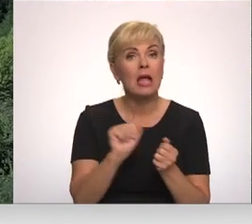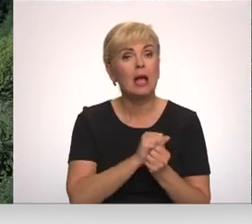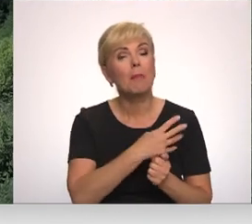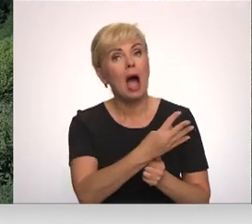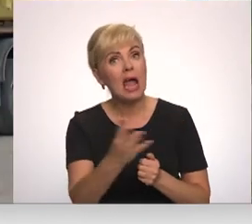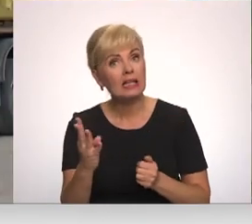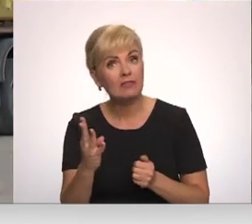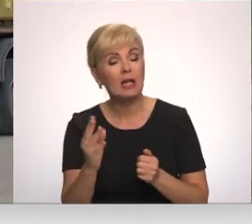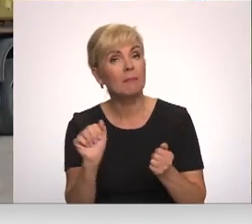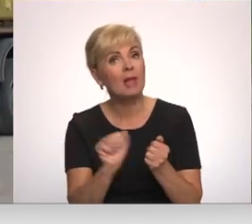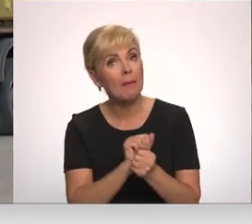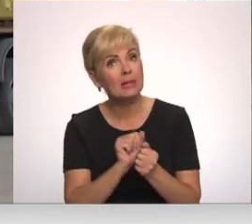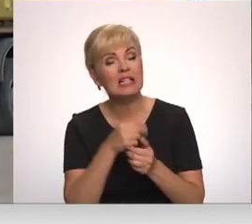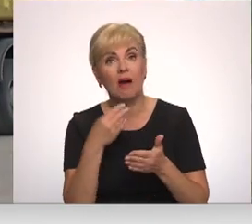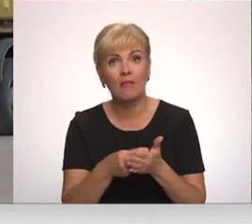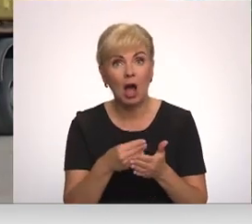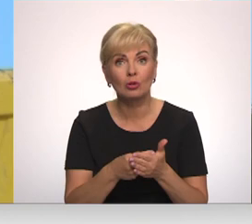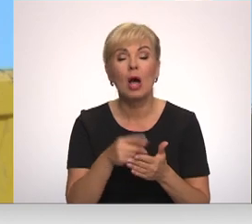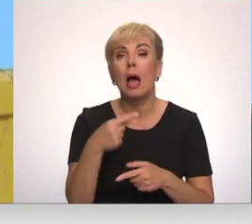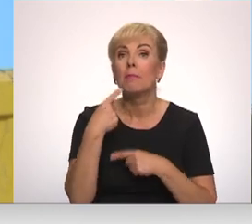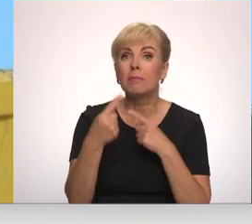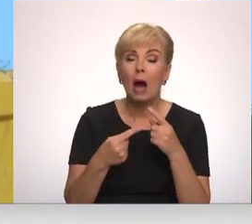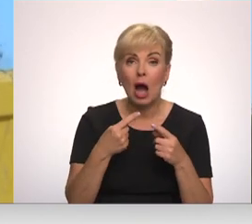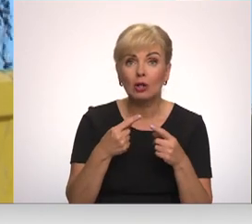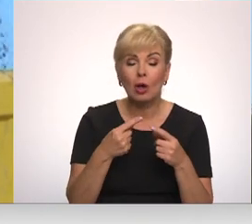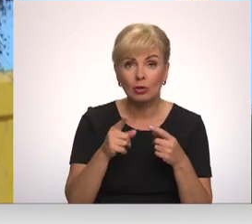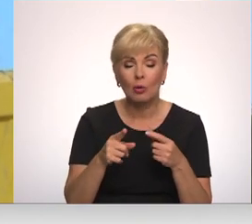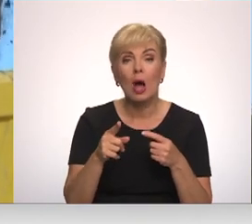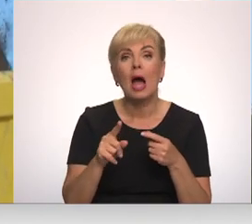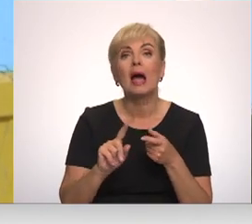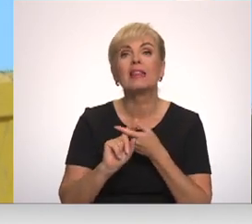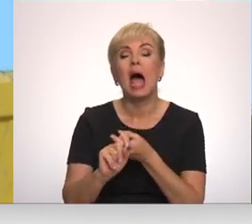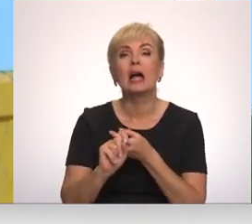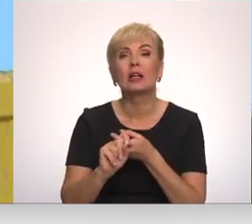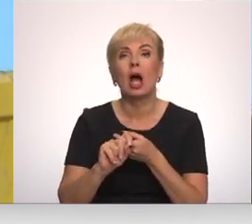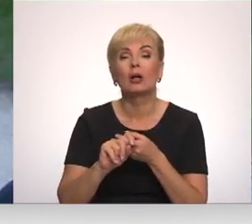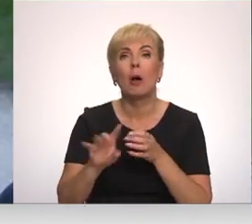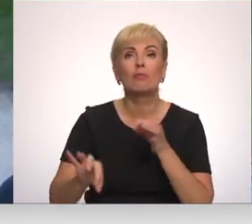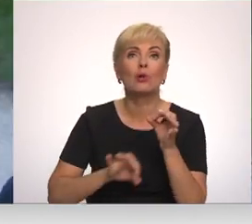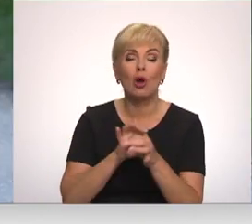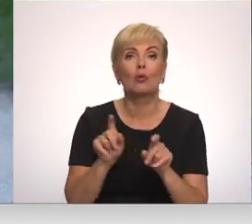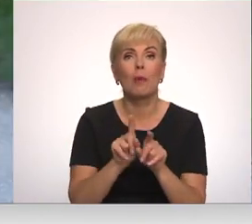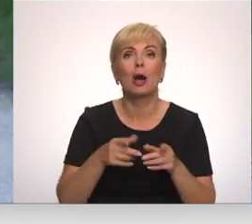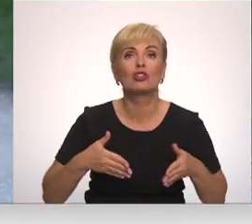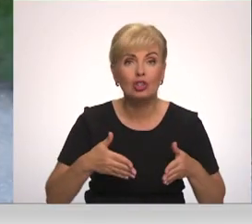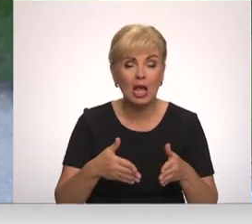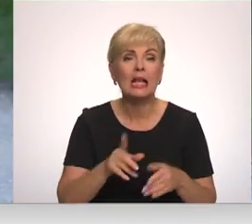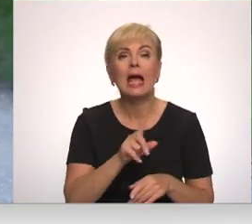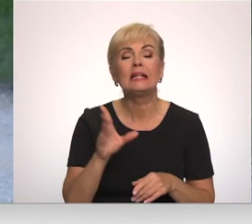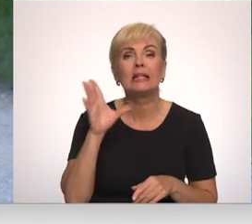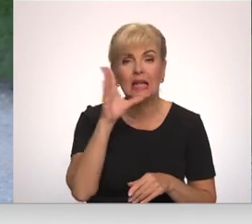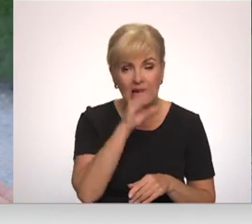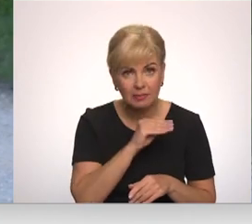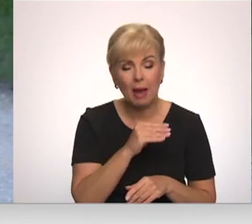bioloģiskā vērtība. Parunojot ar neatkarīgu projektā to pašu ceļu, šeit ir īspējami vismaz